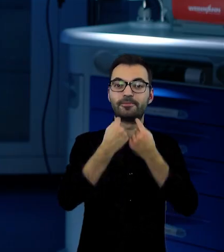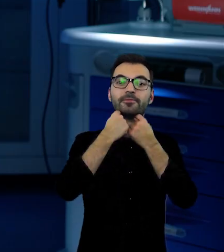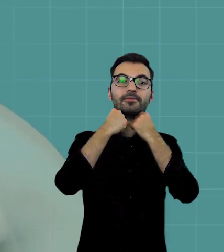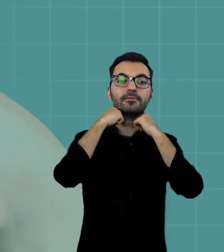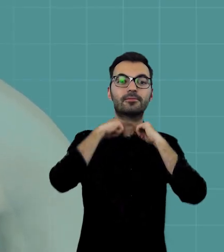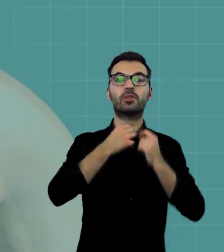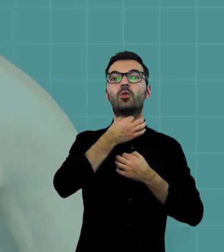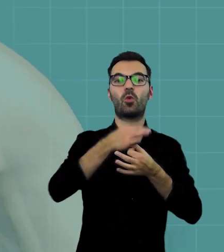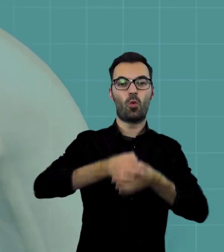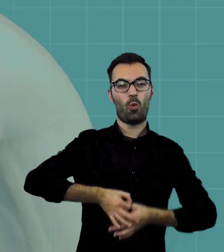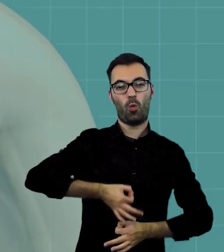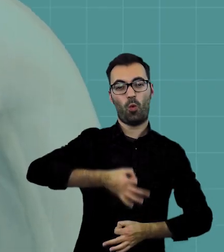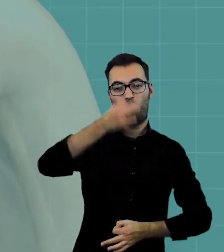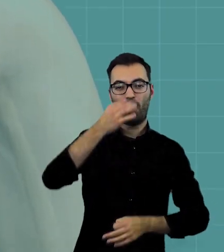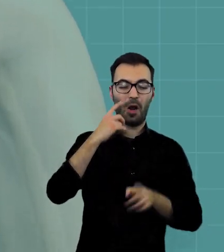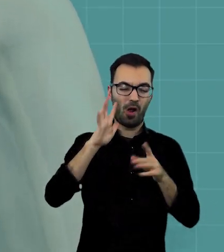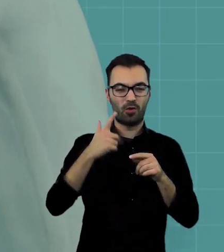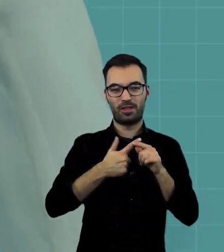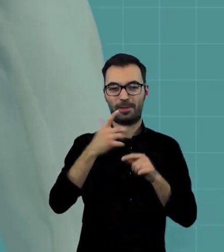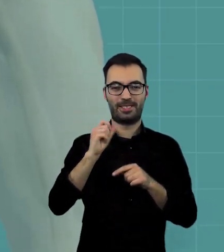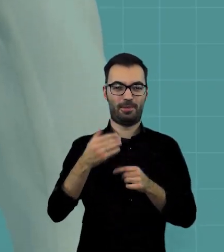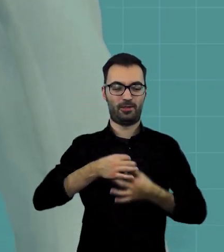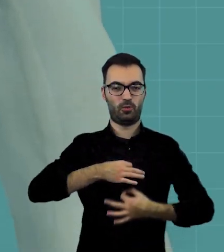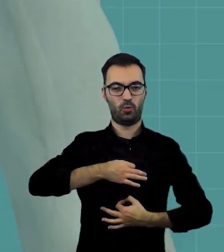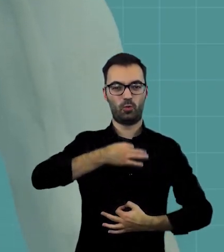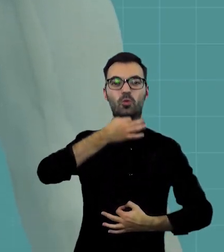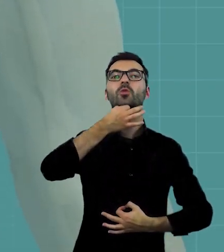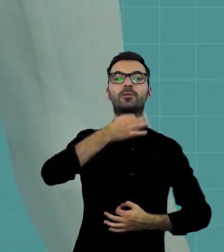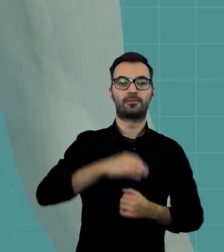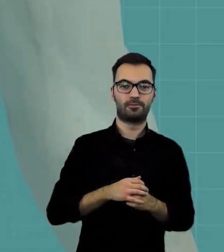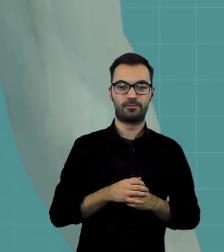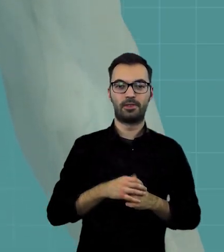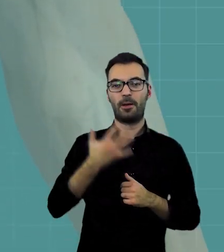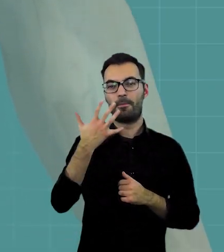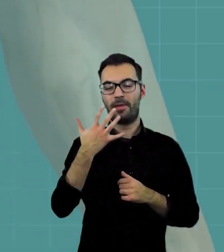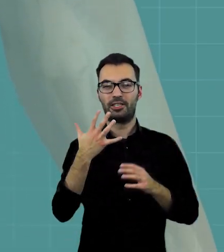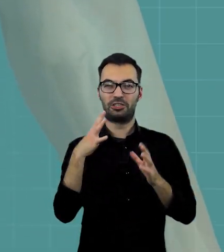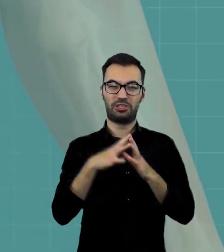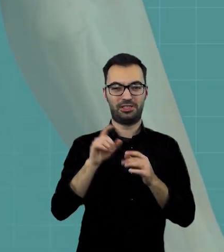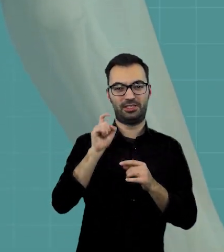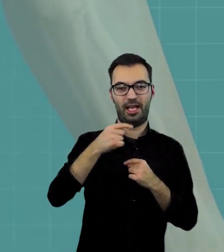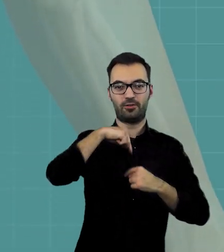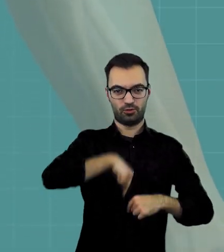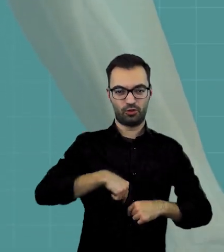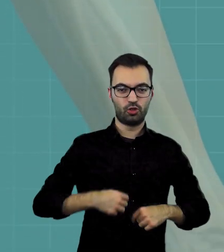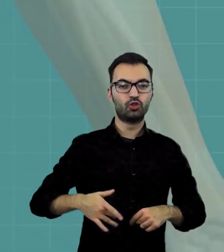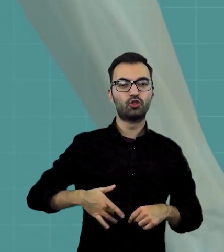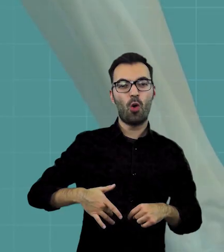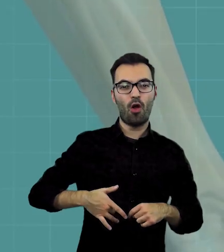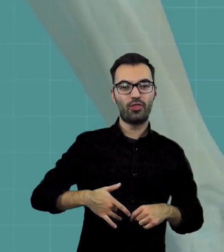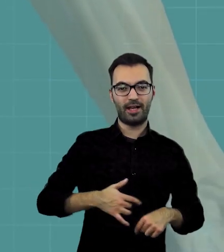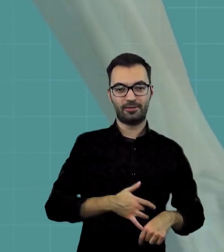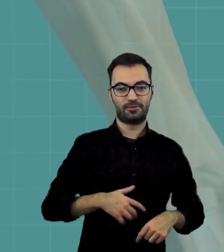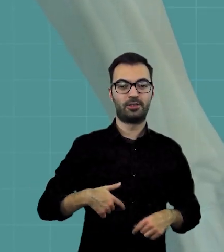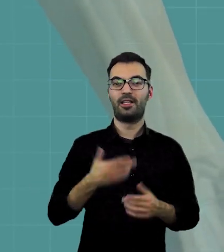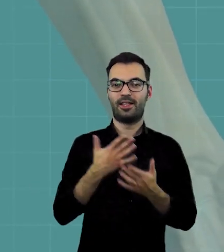przełyku, rury mającej około 25 cm długości. Po 5 do 10 sekundach ląduje w żołądku.